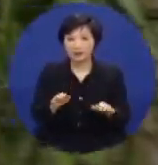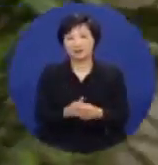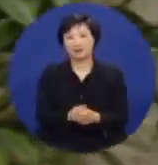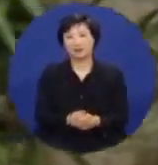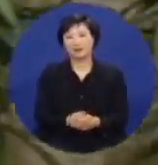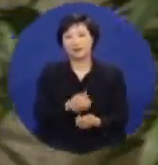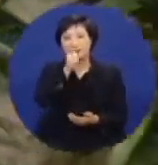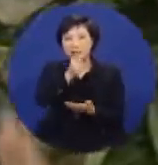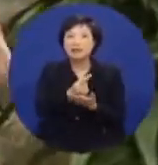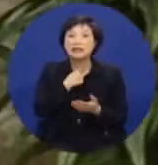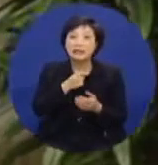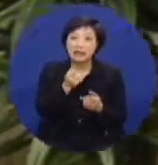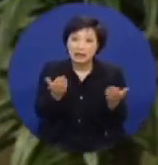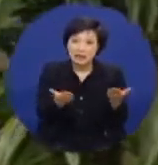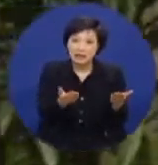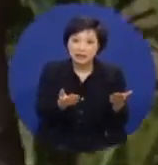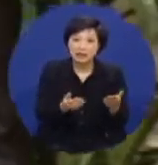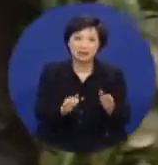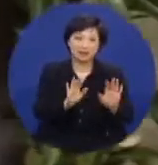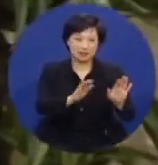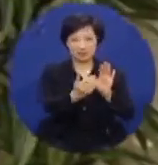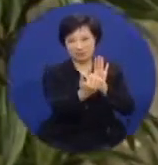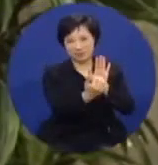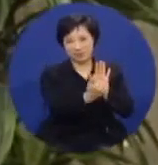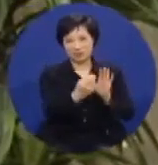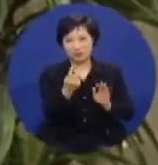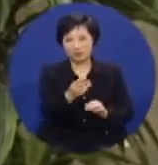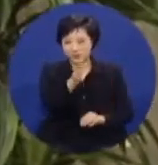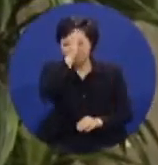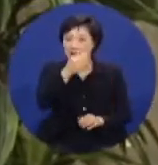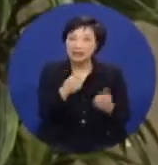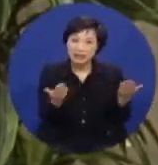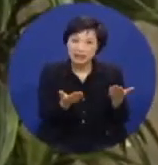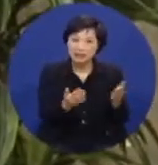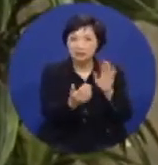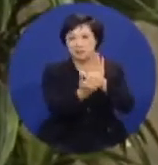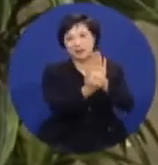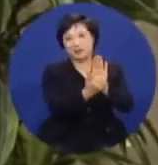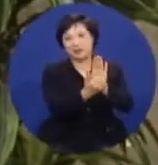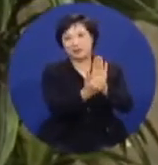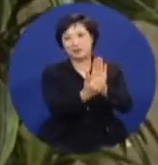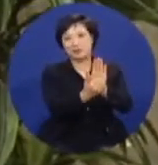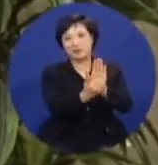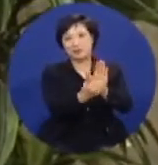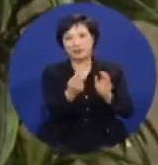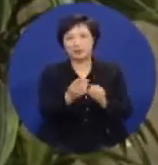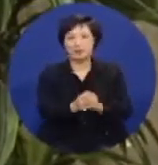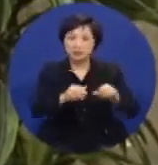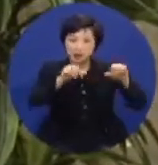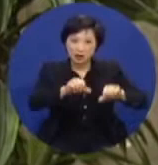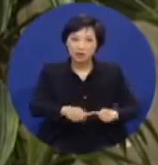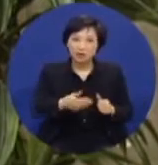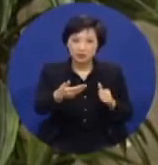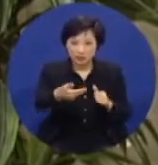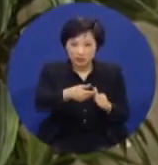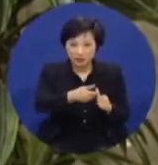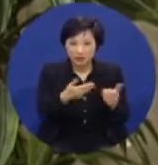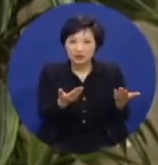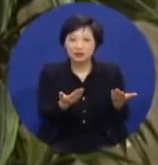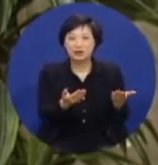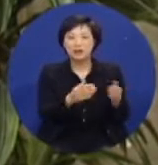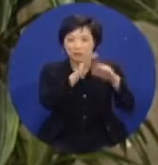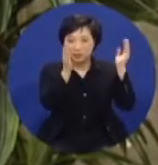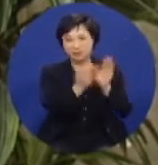취직해 하는 일을 못하게 하고 중 들게 하는 일을 못하게 하고 추억이 하는 일을 못하게